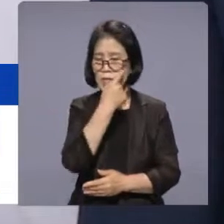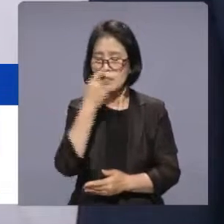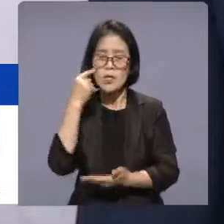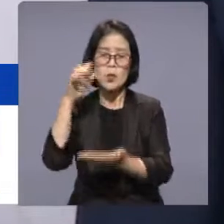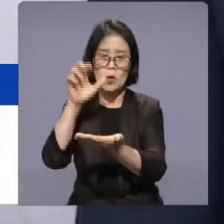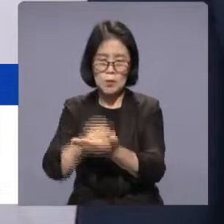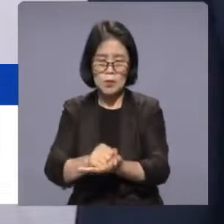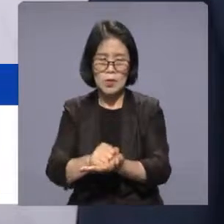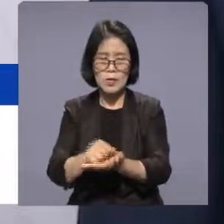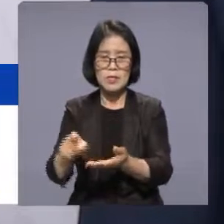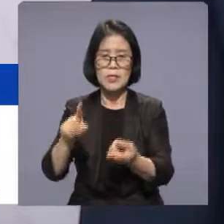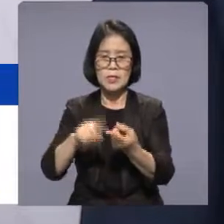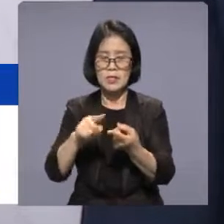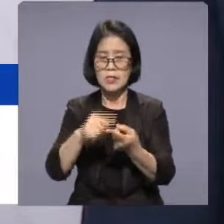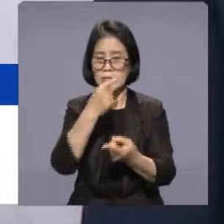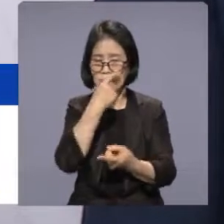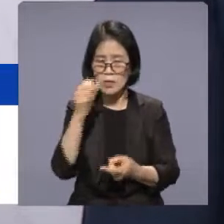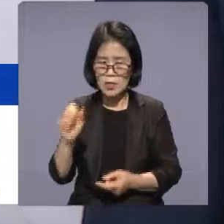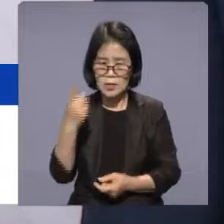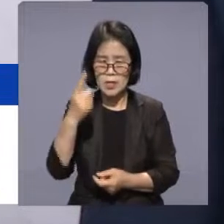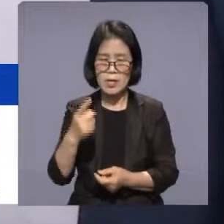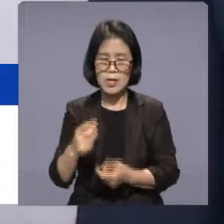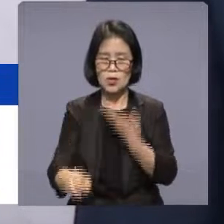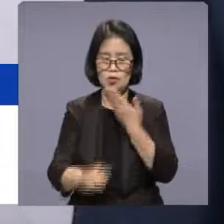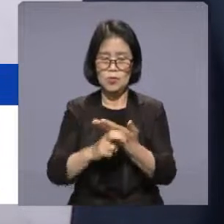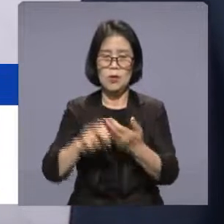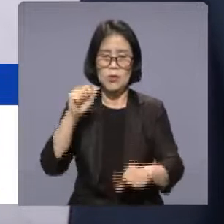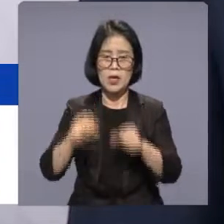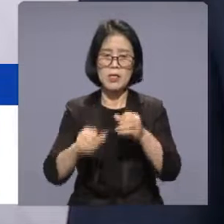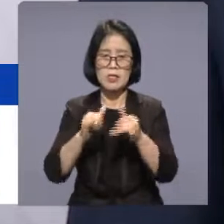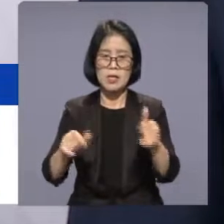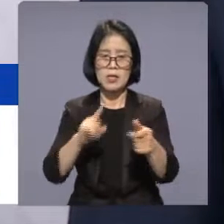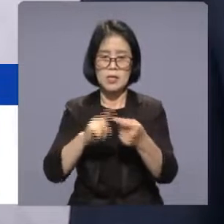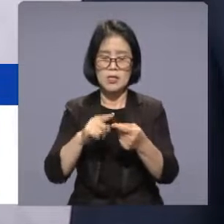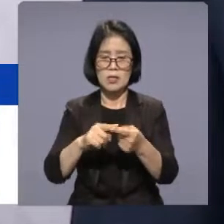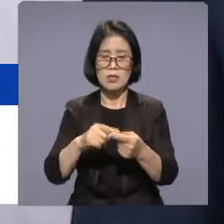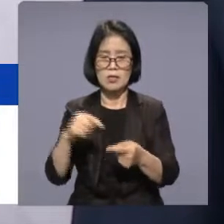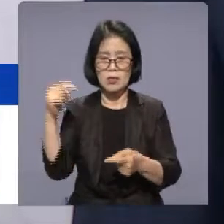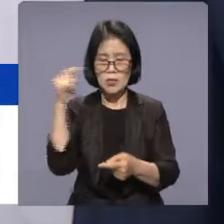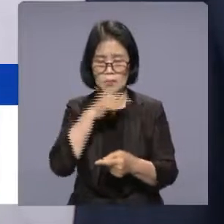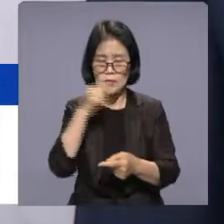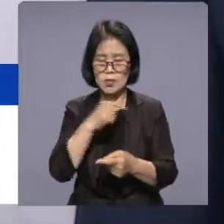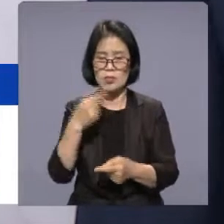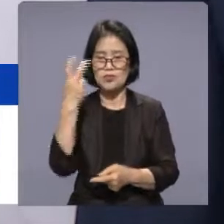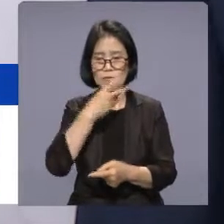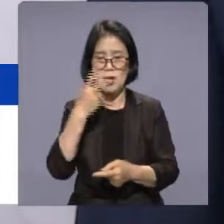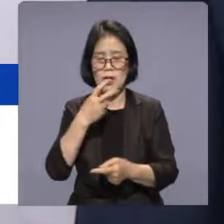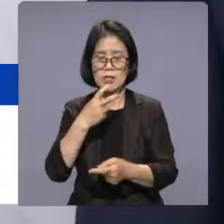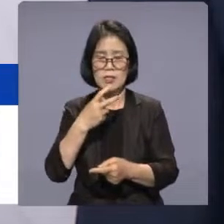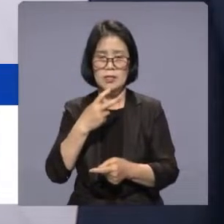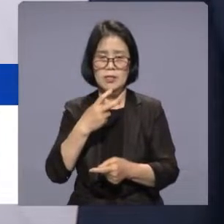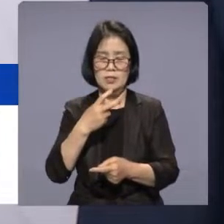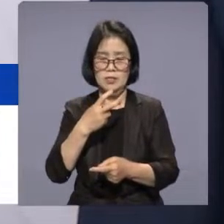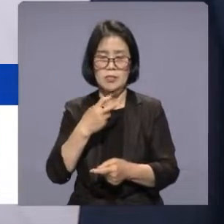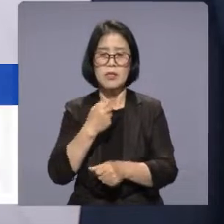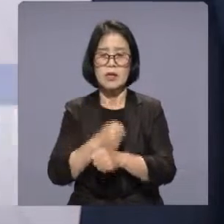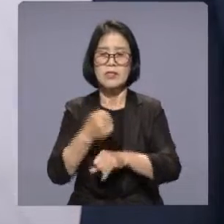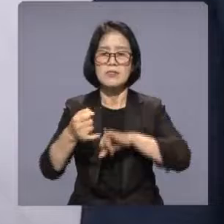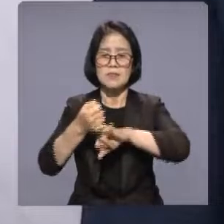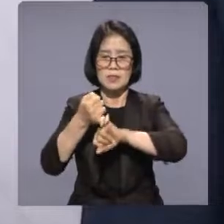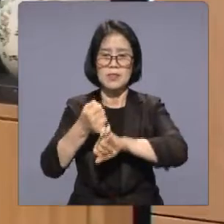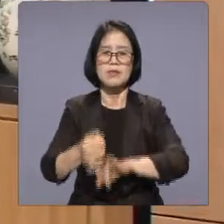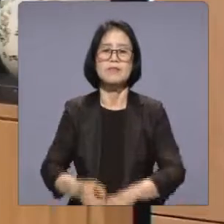확보하여 그 증거에 의해서 위법행위자에 대해서는 엄정한 수사를 해나가도록